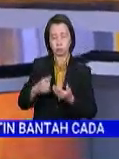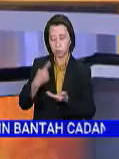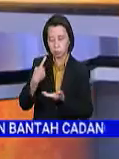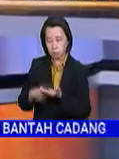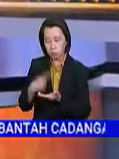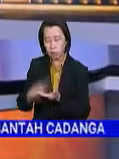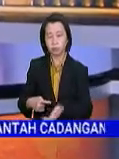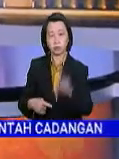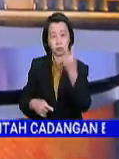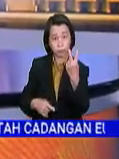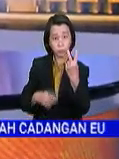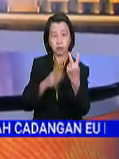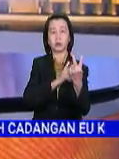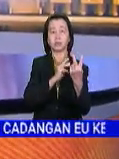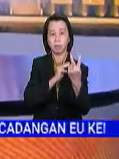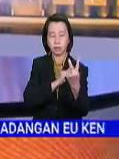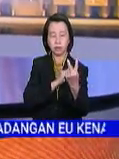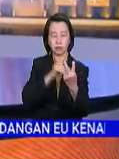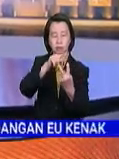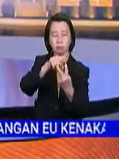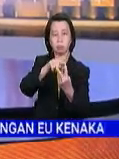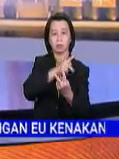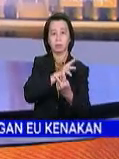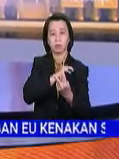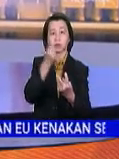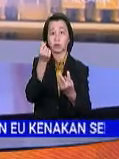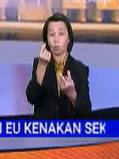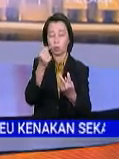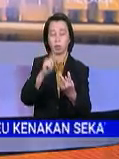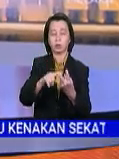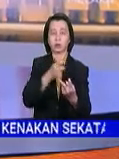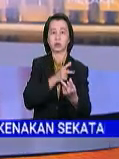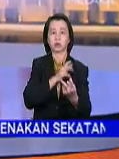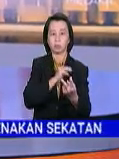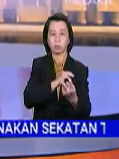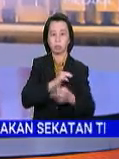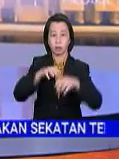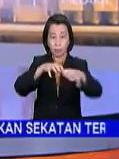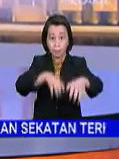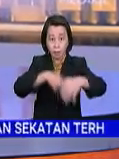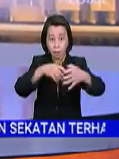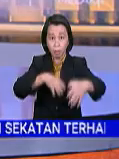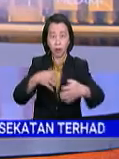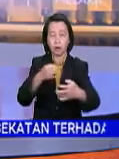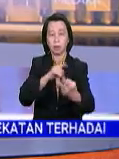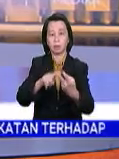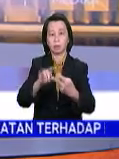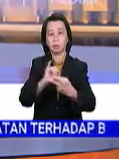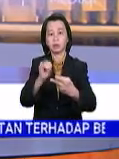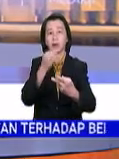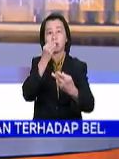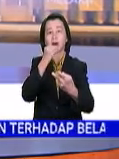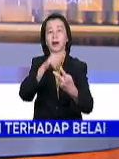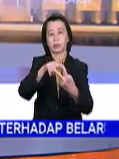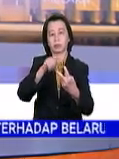dengan 2 kementerian yang terlibat, iaitu Kementerian Kewangan serta Kementerian Pertanian dan Industri